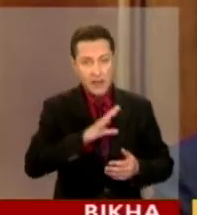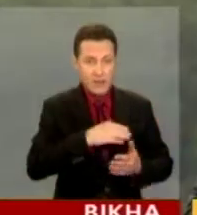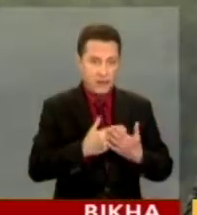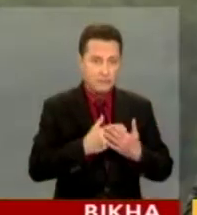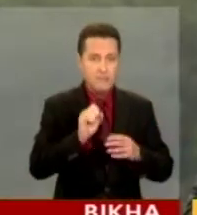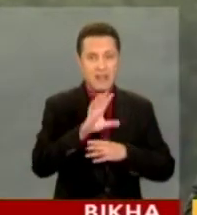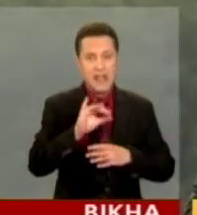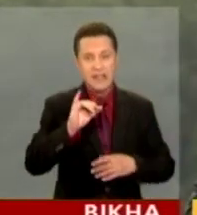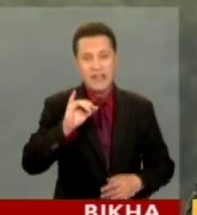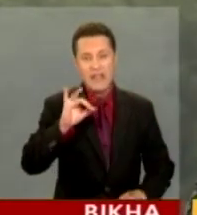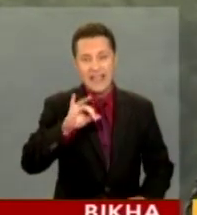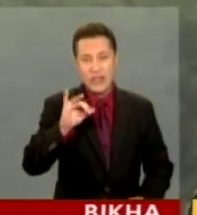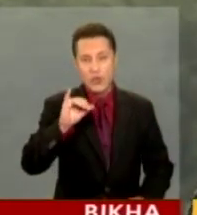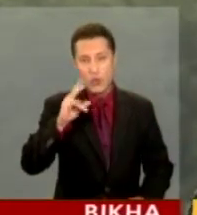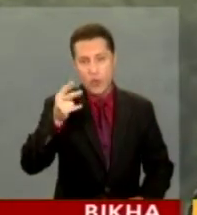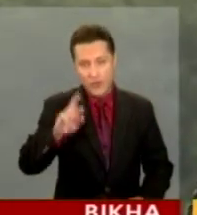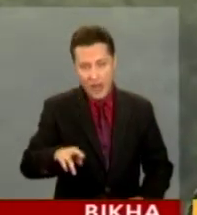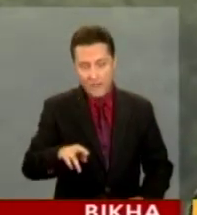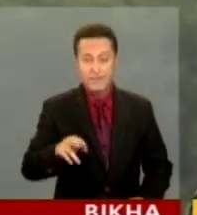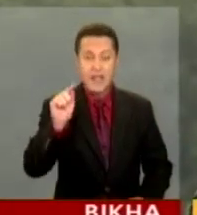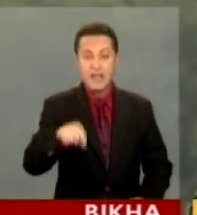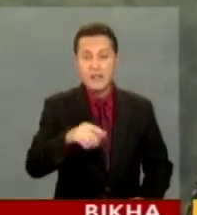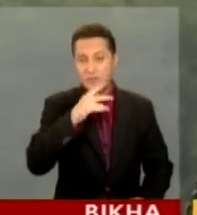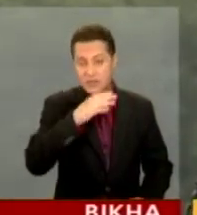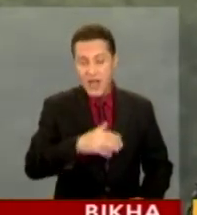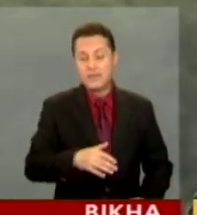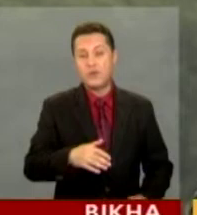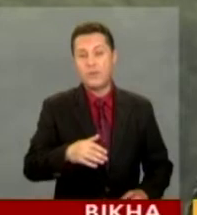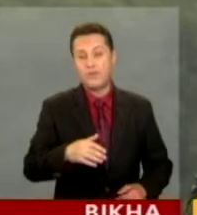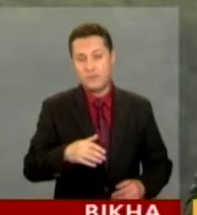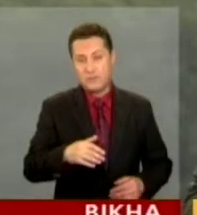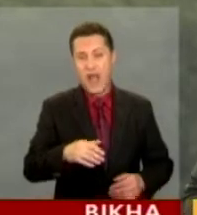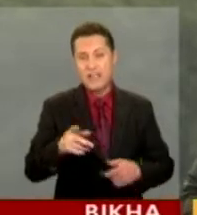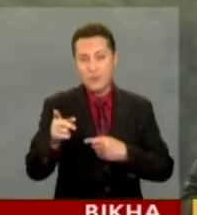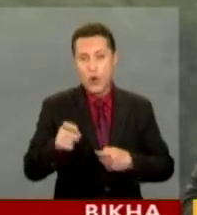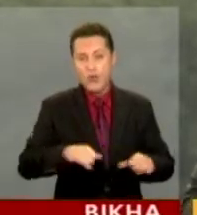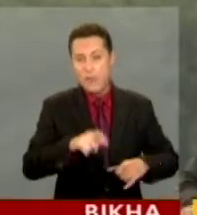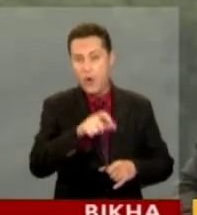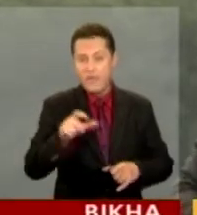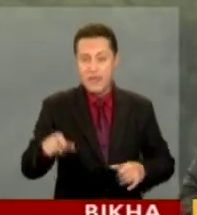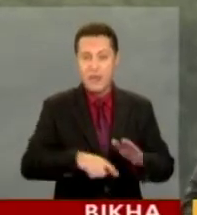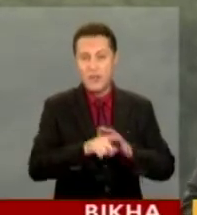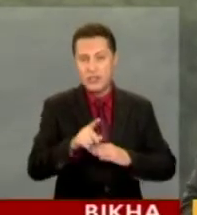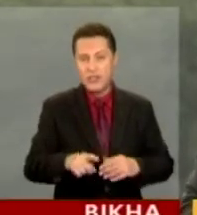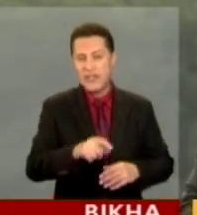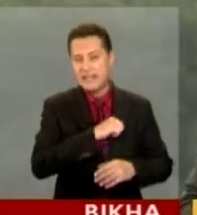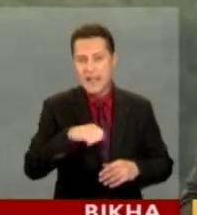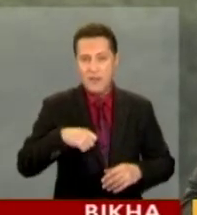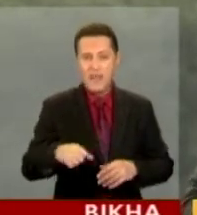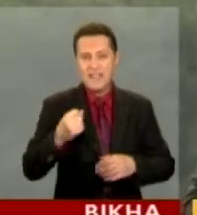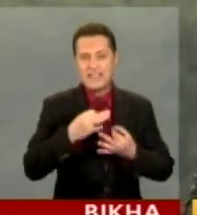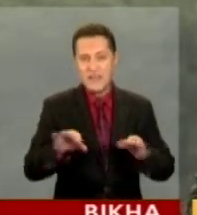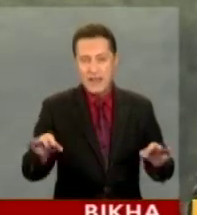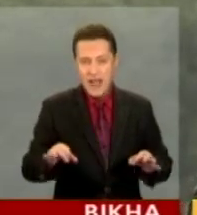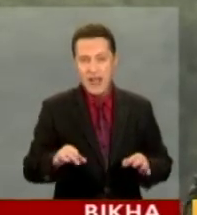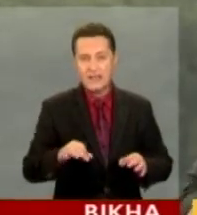июня. Тим часом озброєні бойовики почали самостійно силоміць звільняти міських голів